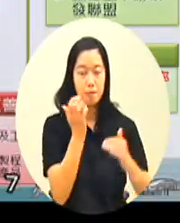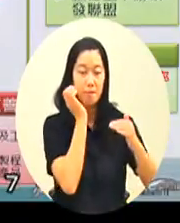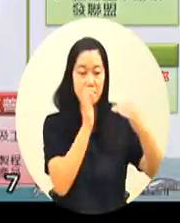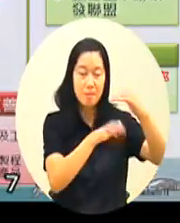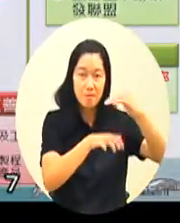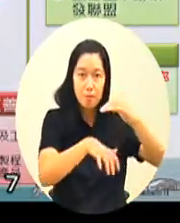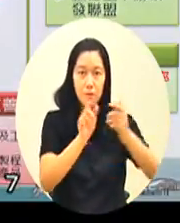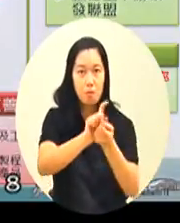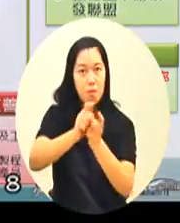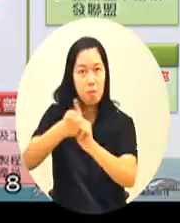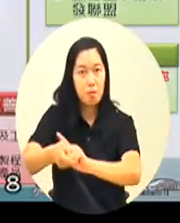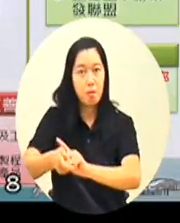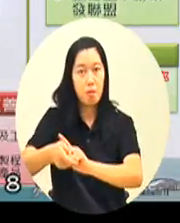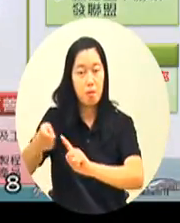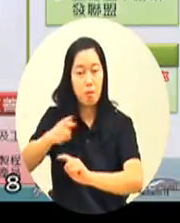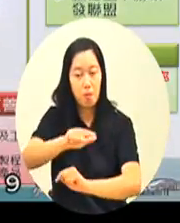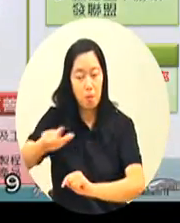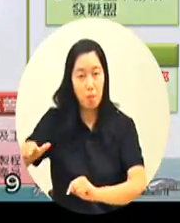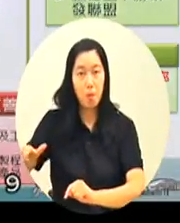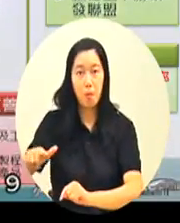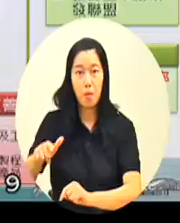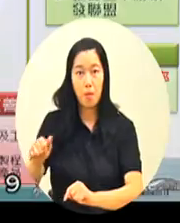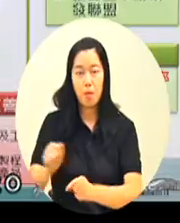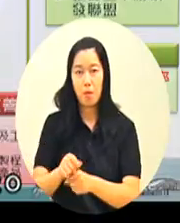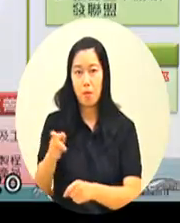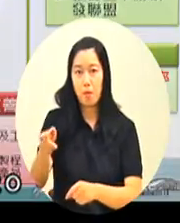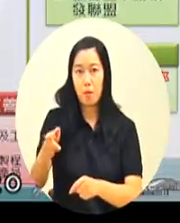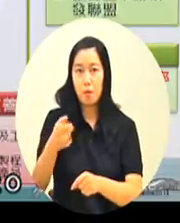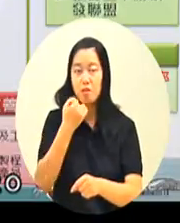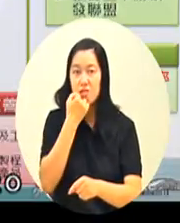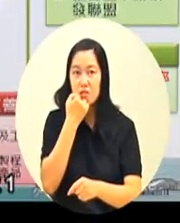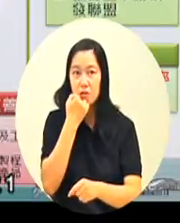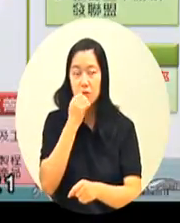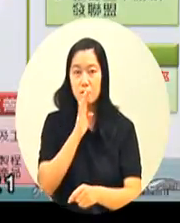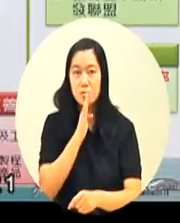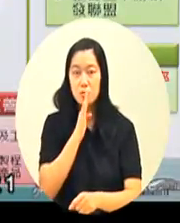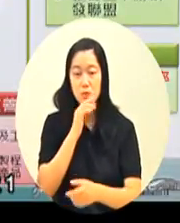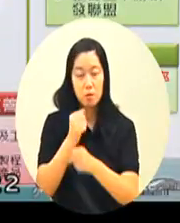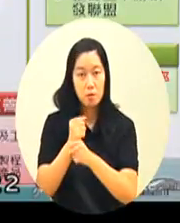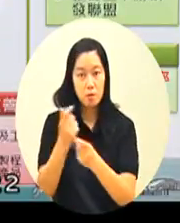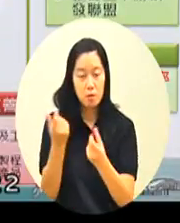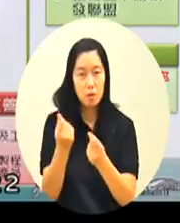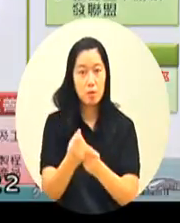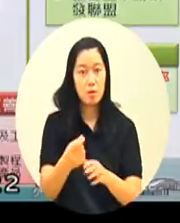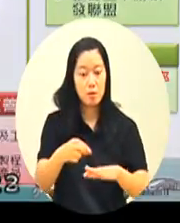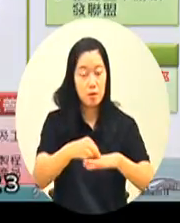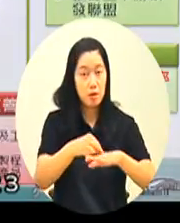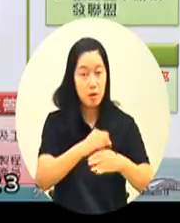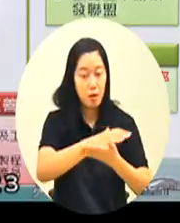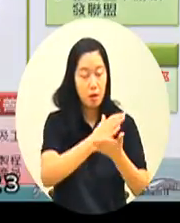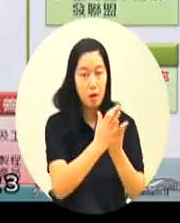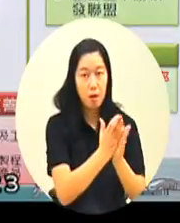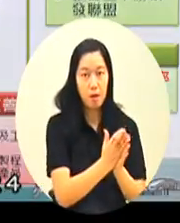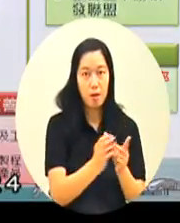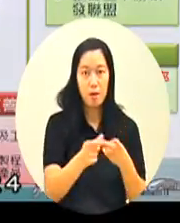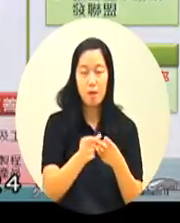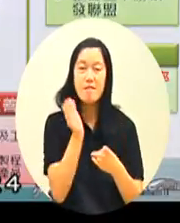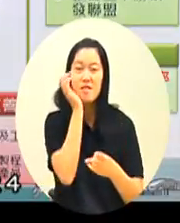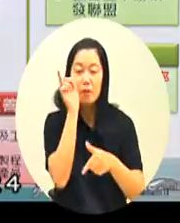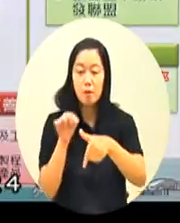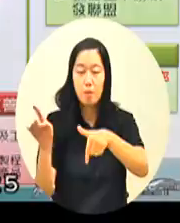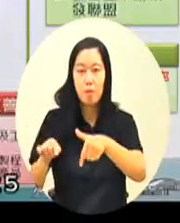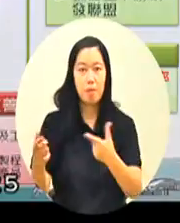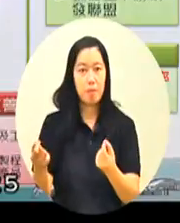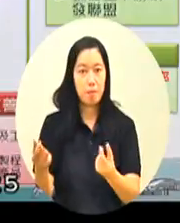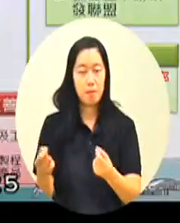际上它是一个相对耗能的产业，不管是金属也好或者是石化也好，这个